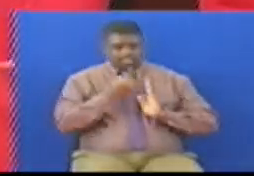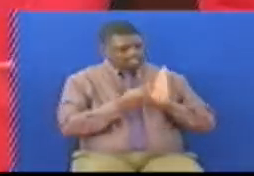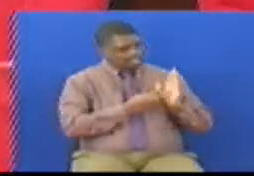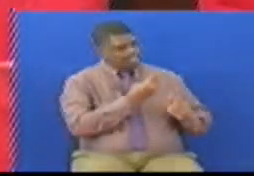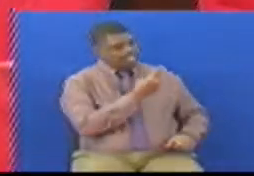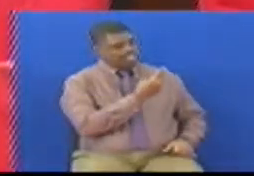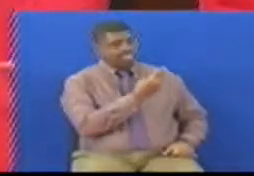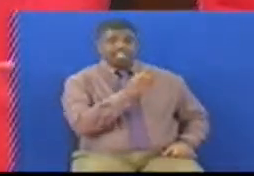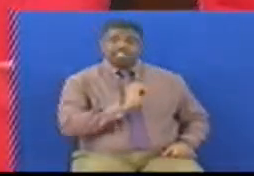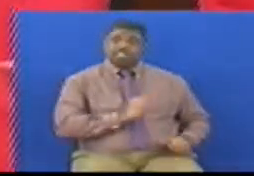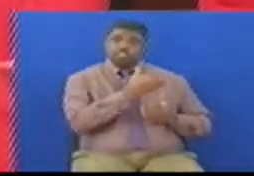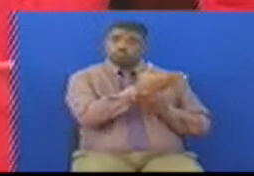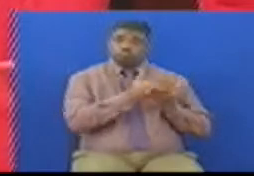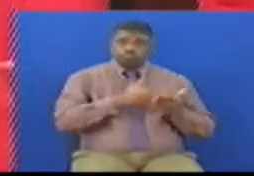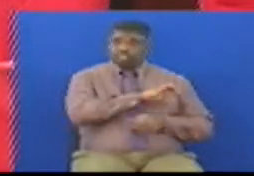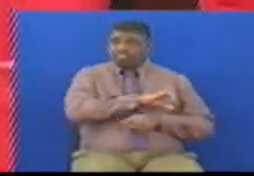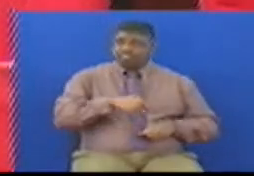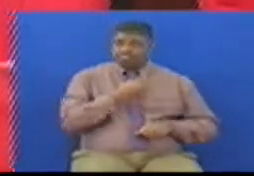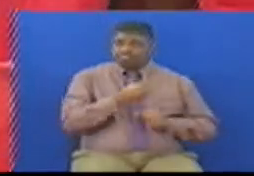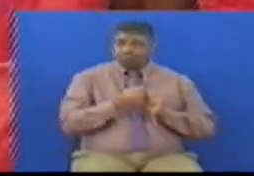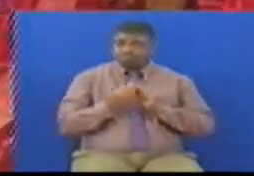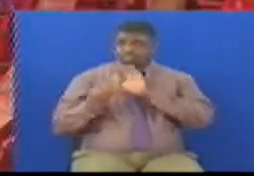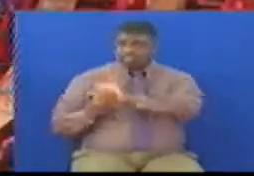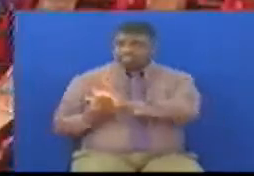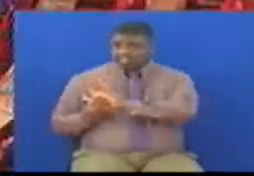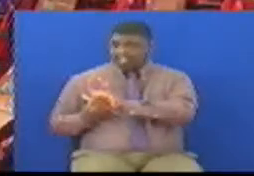30 Juni 2019. Mheshimiwa Spika, naomba kuwasilisha.